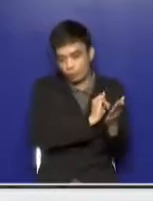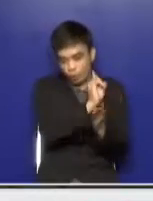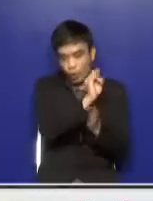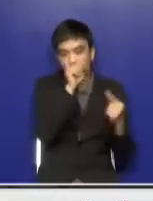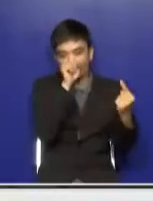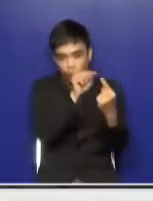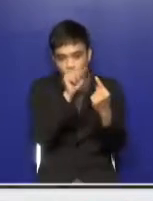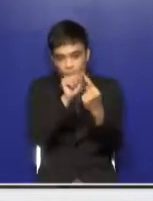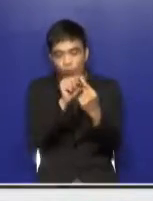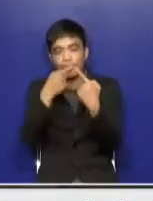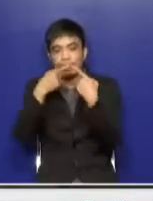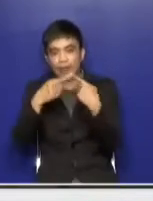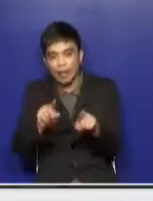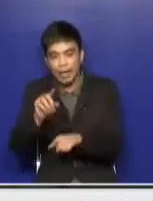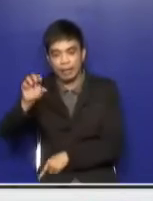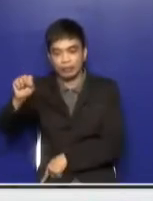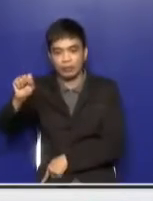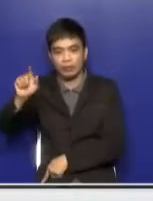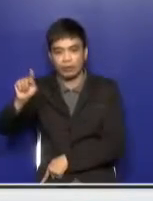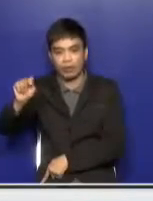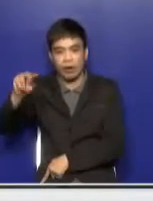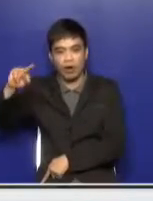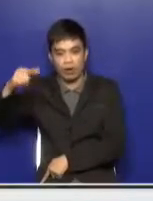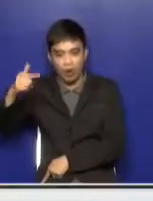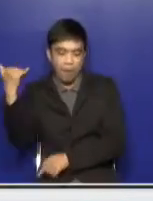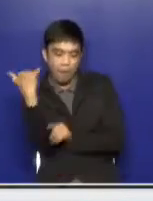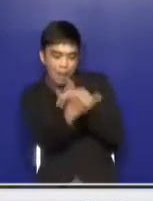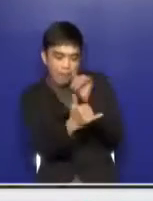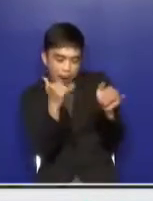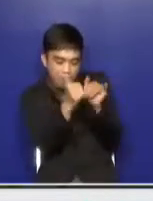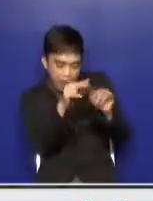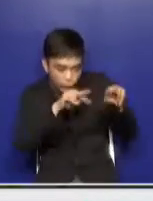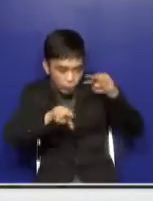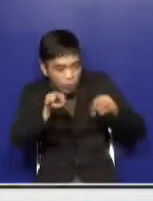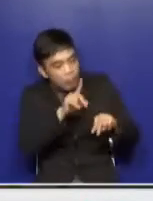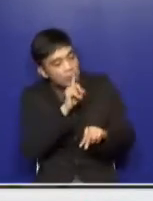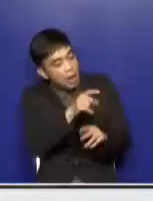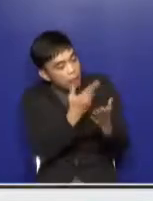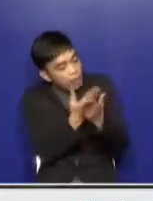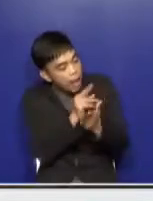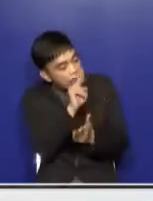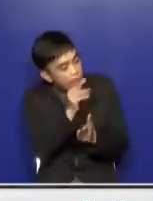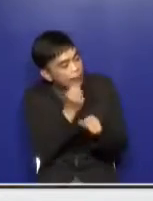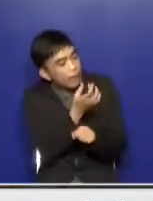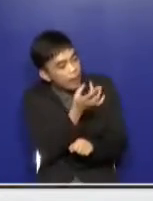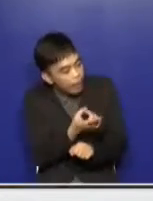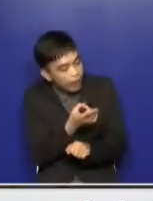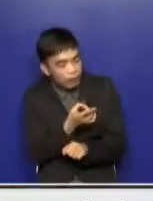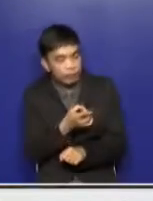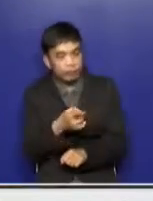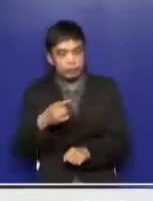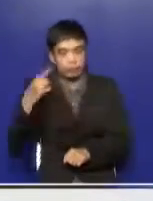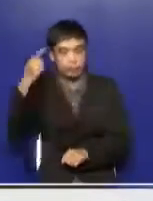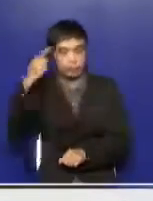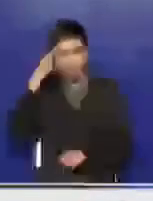กทางสำนักงานตรวจเงินแผ่นดินหรือสตง.ไปตรวจสอบแล้วก็คือความไม่เข้าใจและ